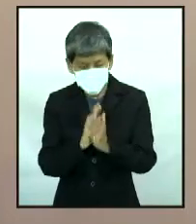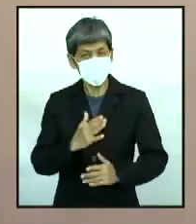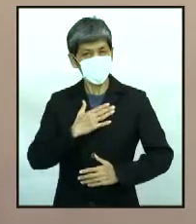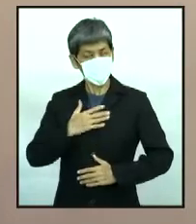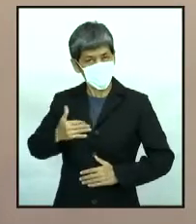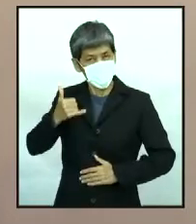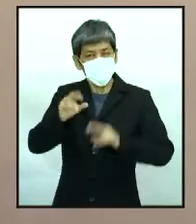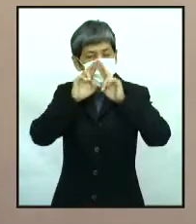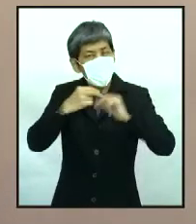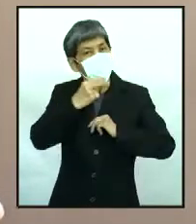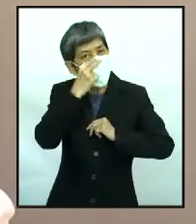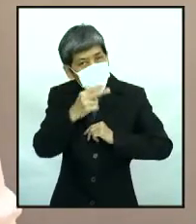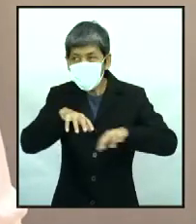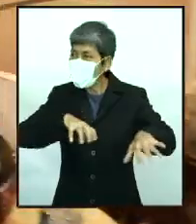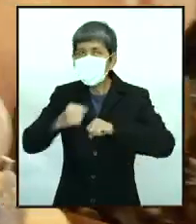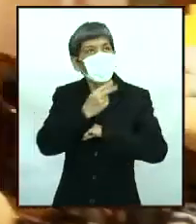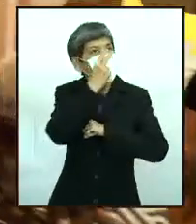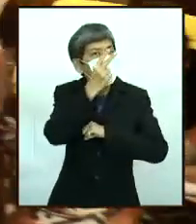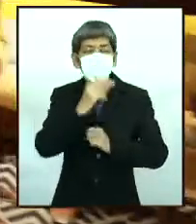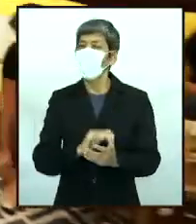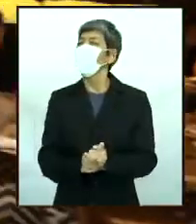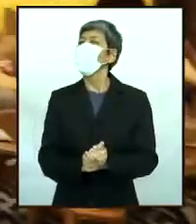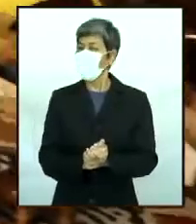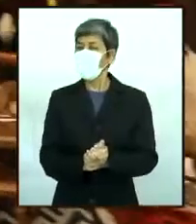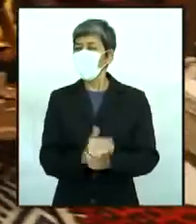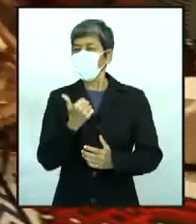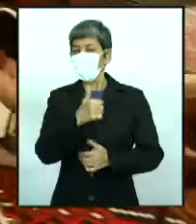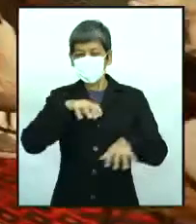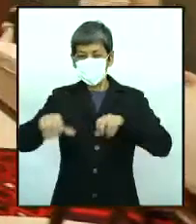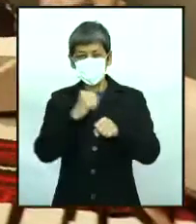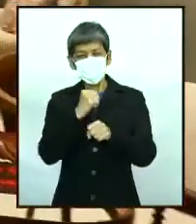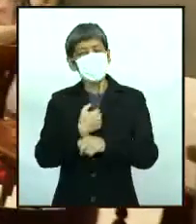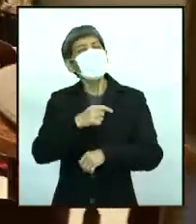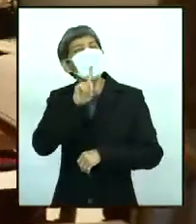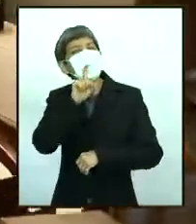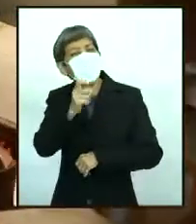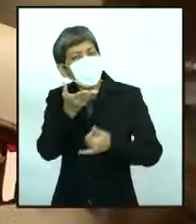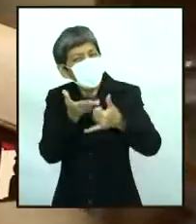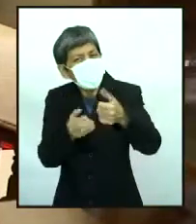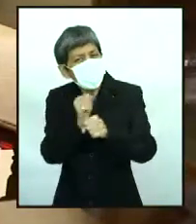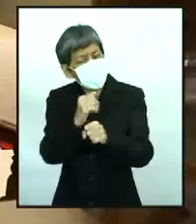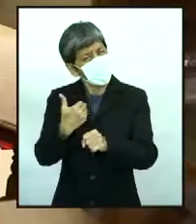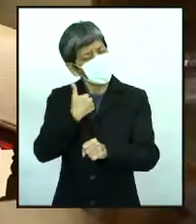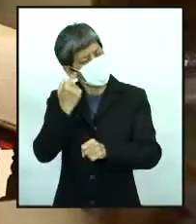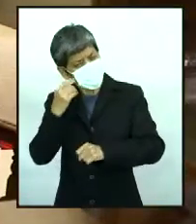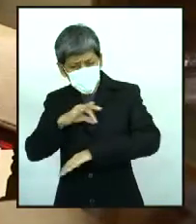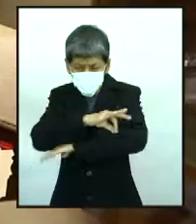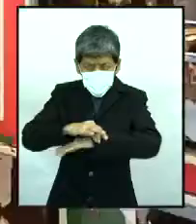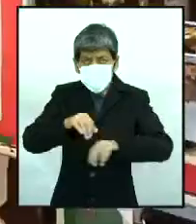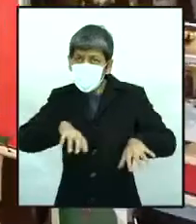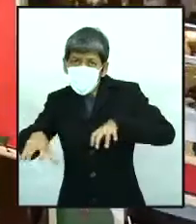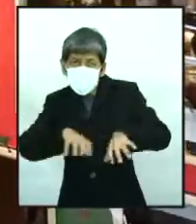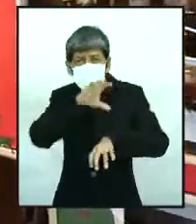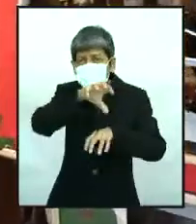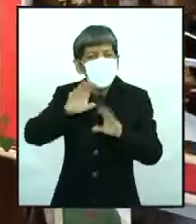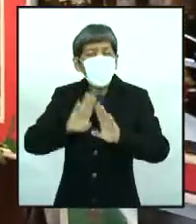ข้ามาในร้านนะคะเห็นว่าการตกแต่งของร้านยังมีเอกลักษณ์เฉพาะตัวค่ะก็เลยอยากจะทราบว่าคุณป้าเนี่ยมีการดีไซน์ตกแต่งร้านไปในทิศท